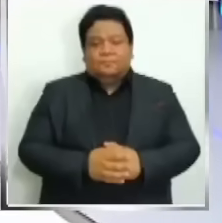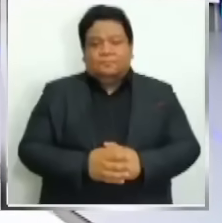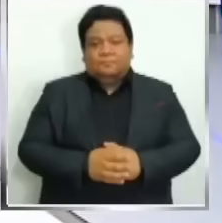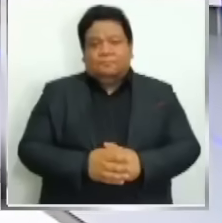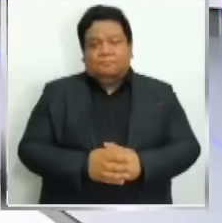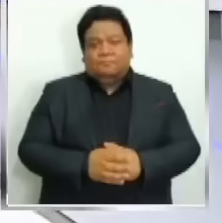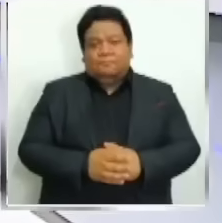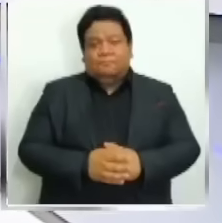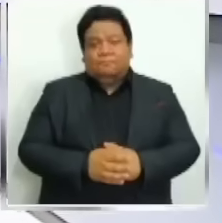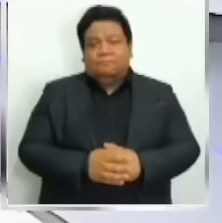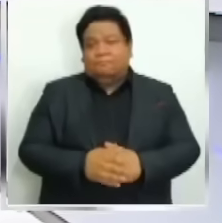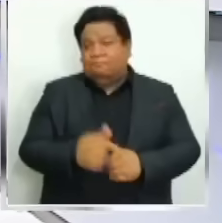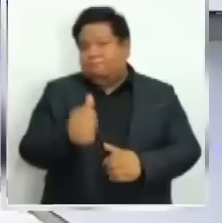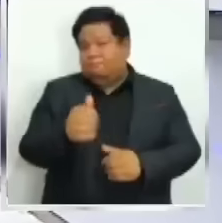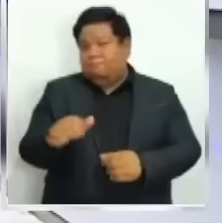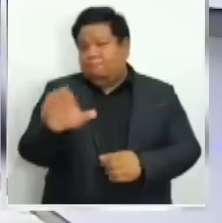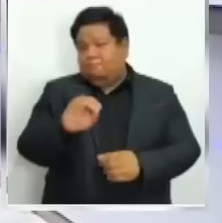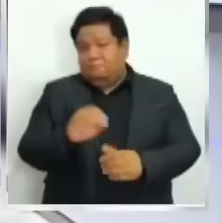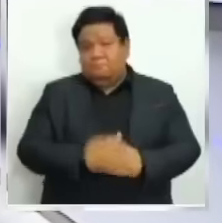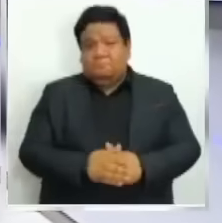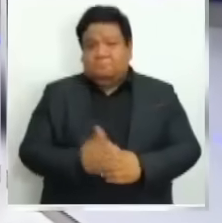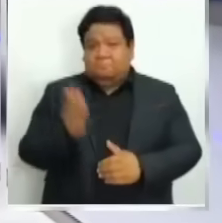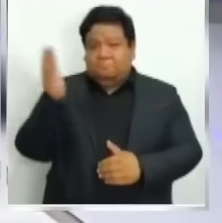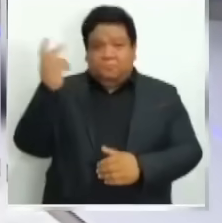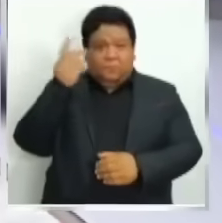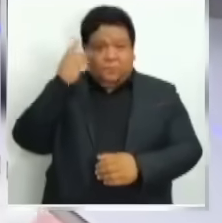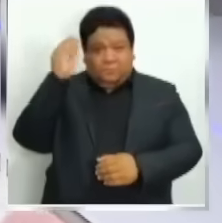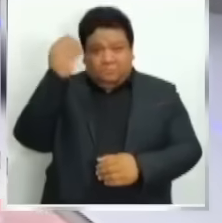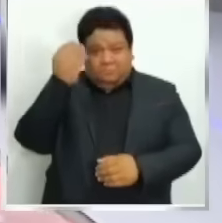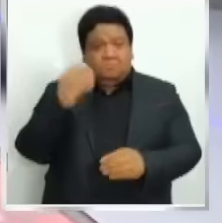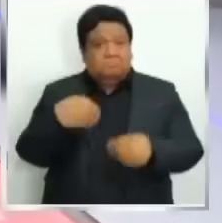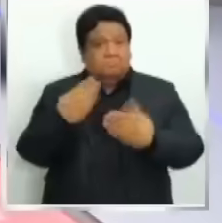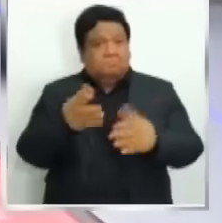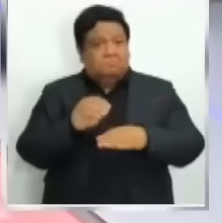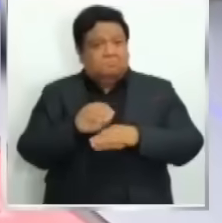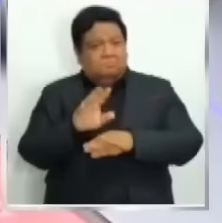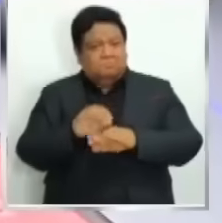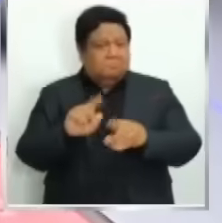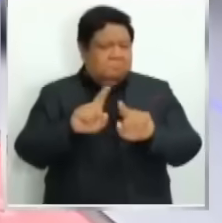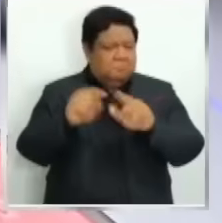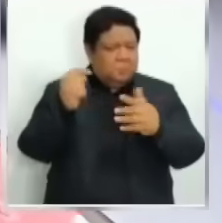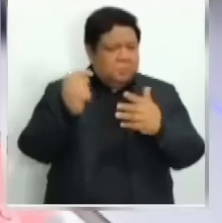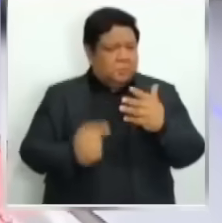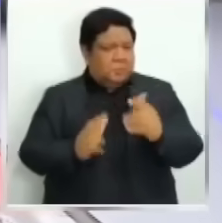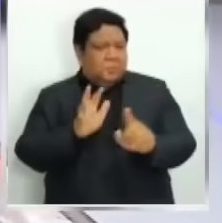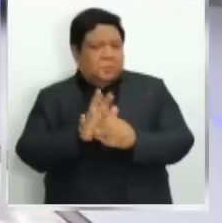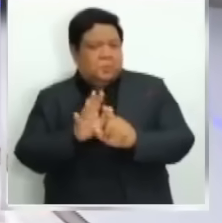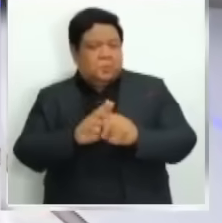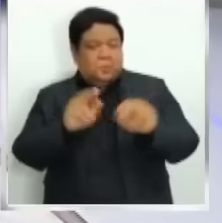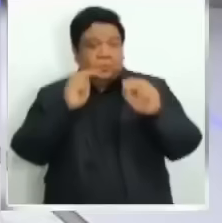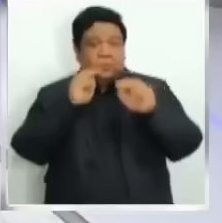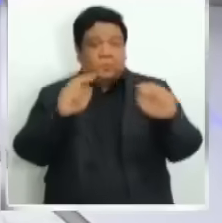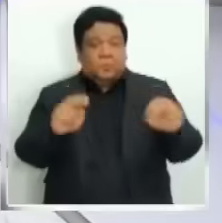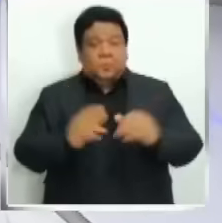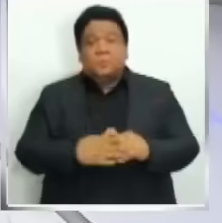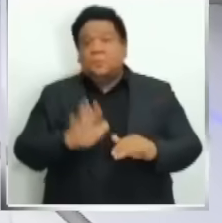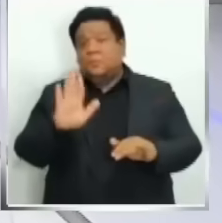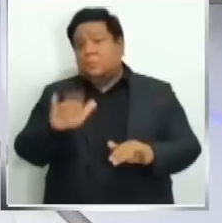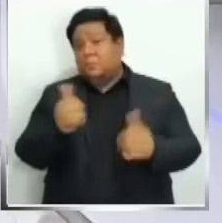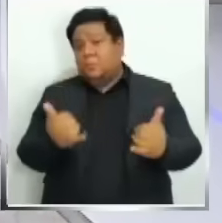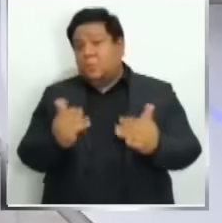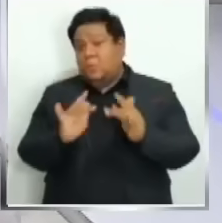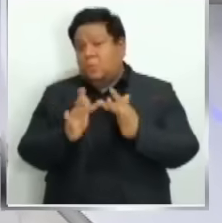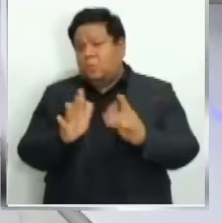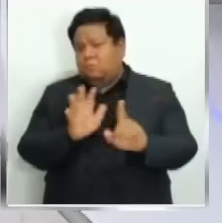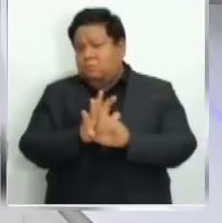Magandang gabi mga kapuso. Ako po ang inyong Kuya Kim na magbibigay sa inyo ng trivia sa likod ng mga trending na balita. Viral ngayon online ang video ng isang